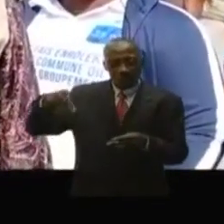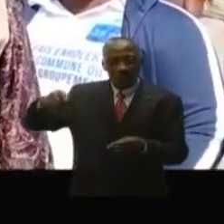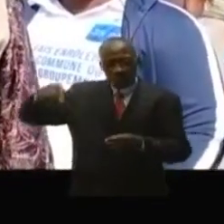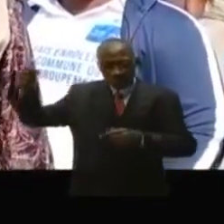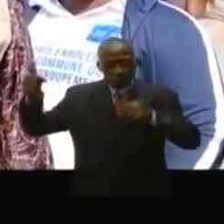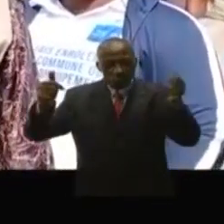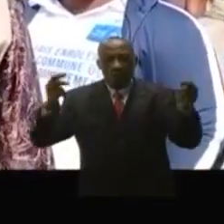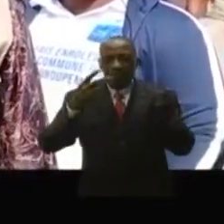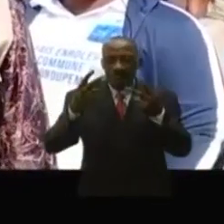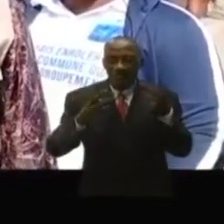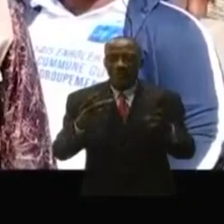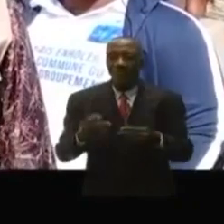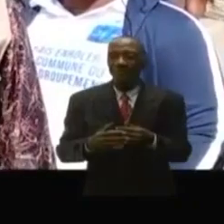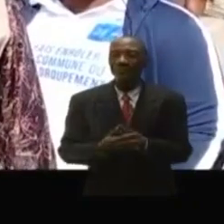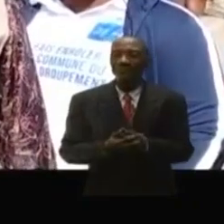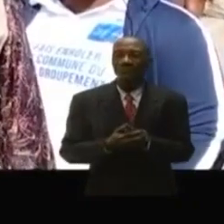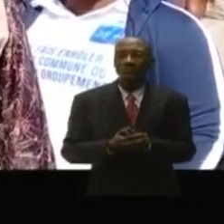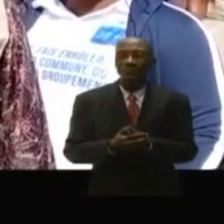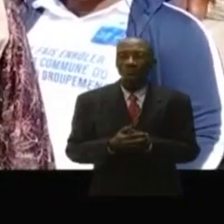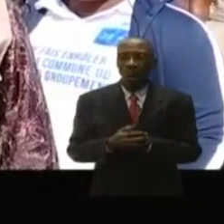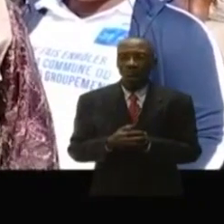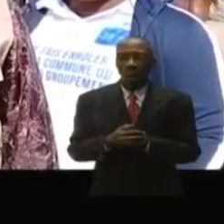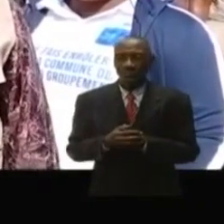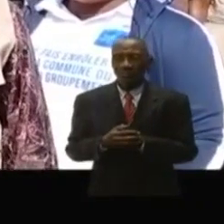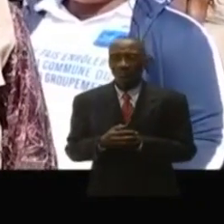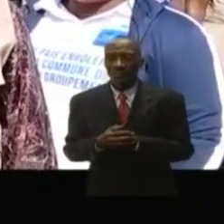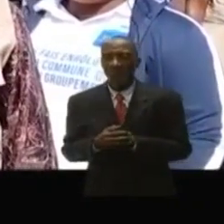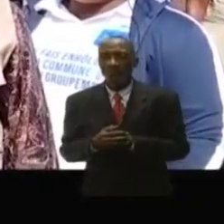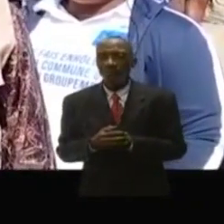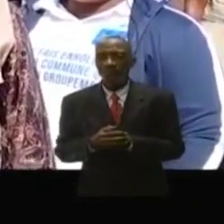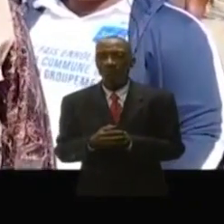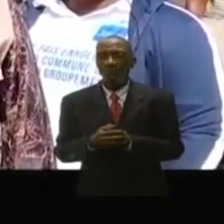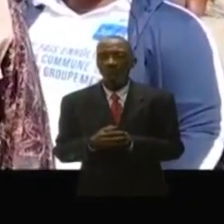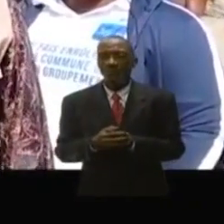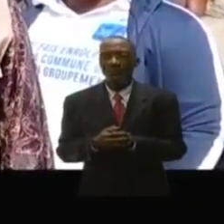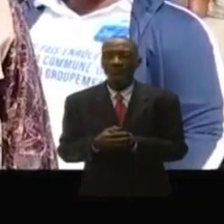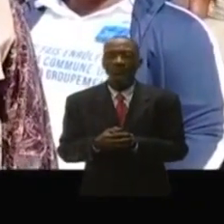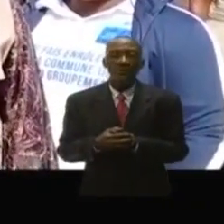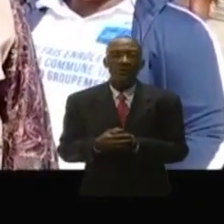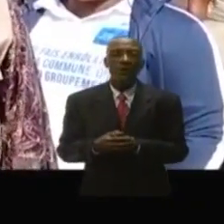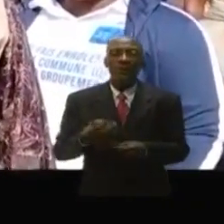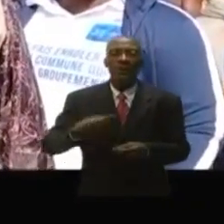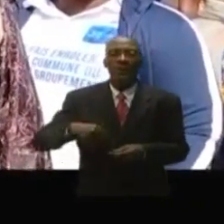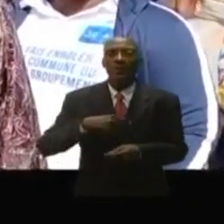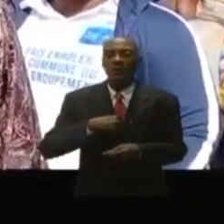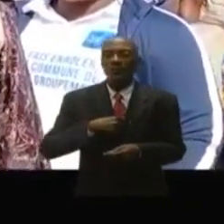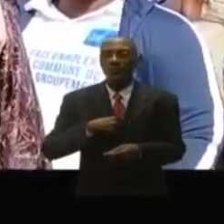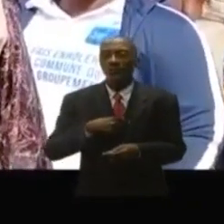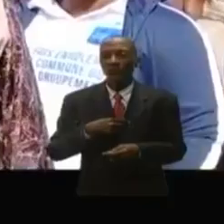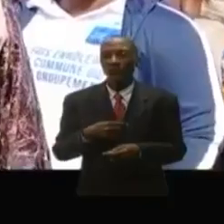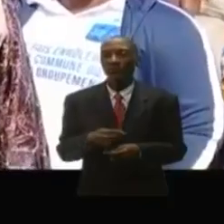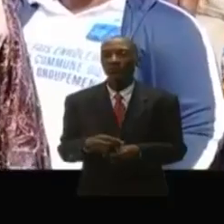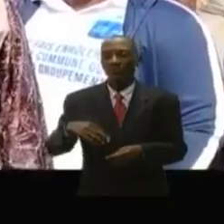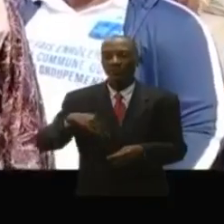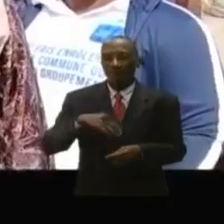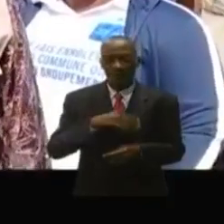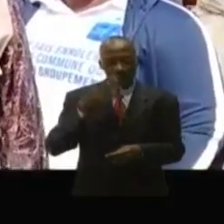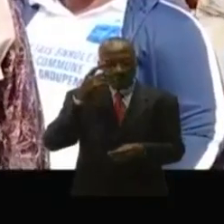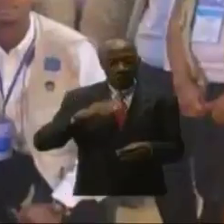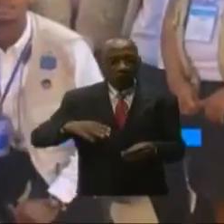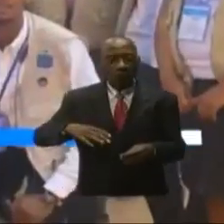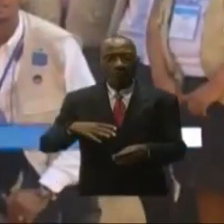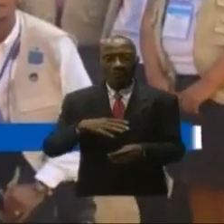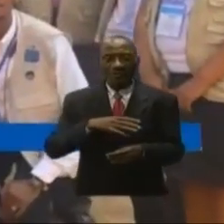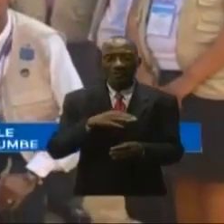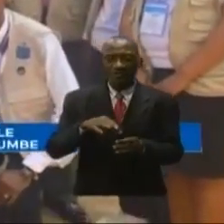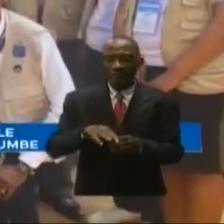franchement très heureux de constater que le personnel, les membres du BRTC ont été bien formés.